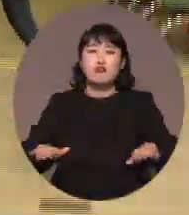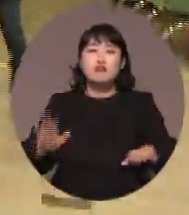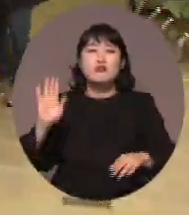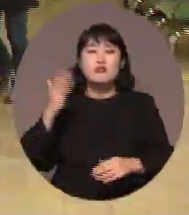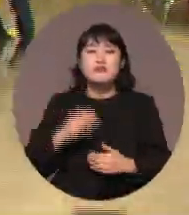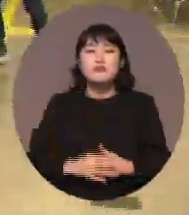됩니다